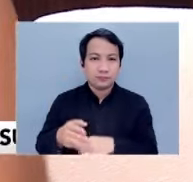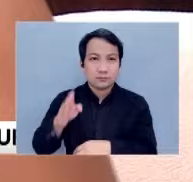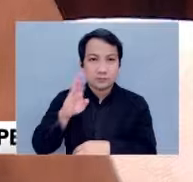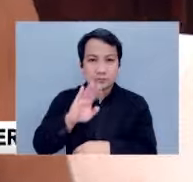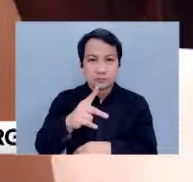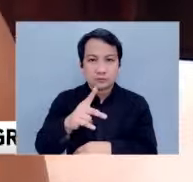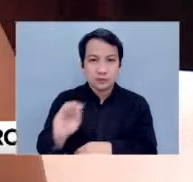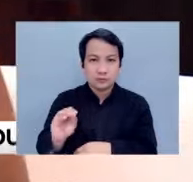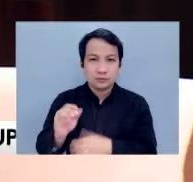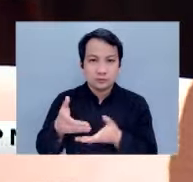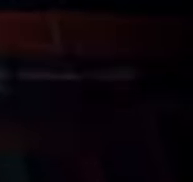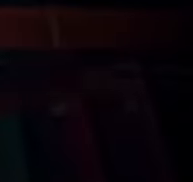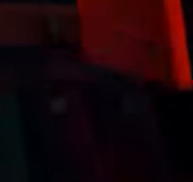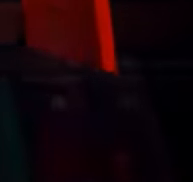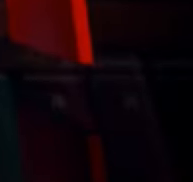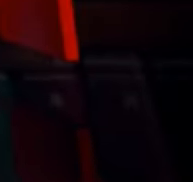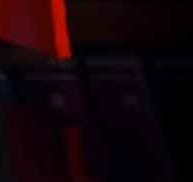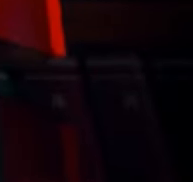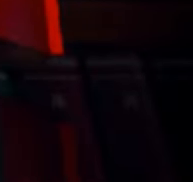Bato.